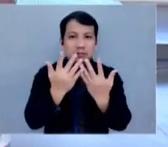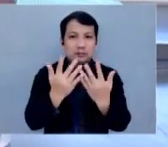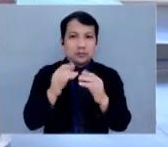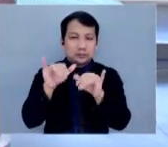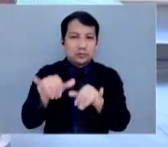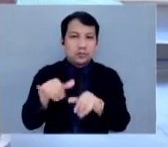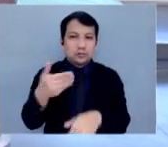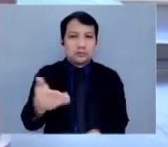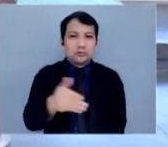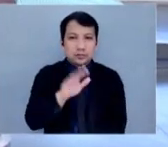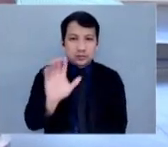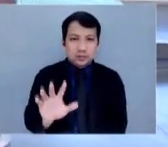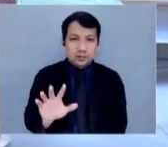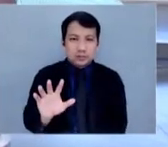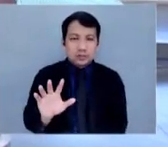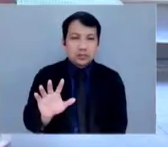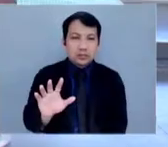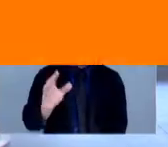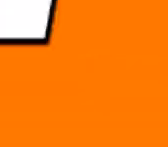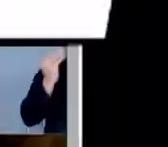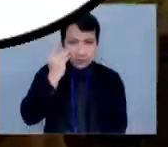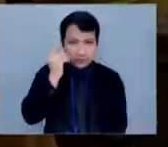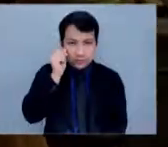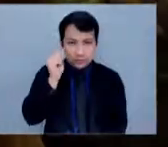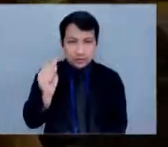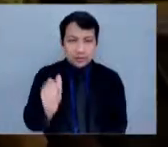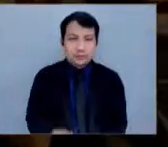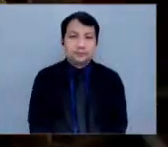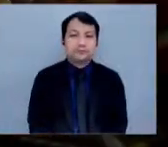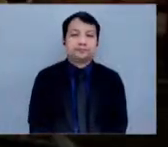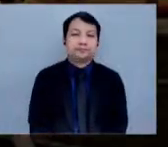frontline ang balitang yan, si Dave Abuel.